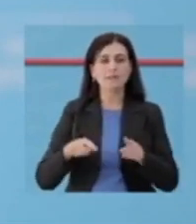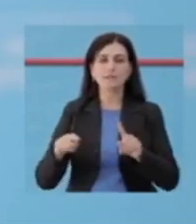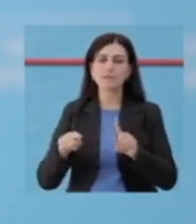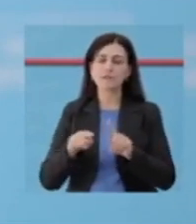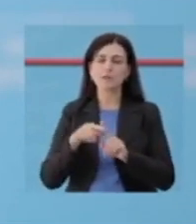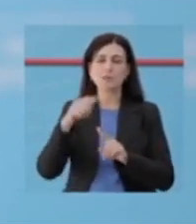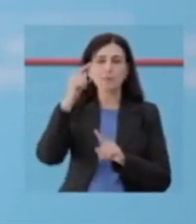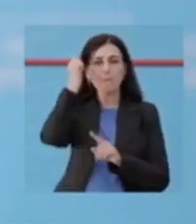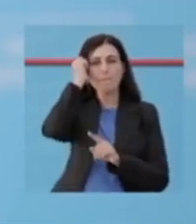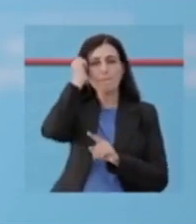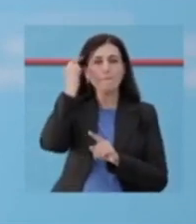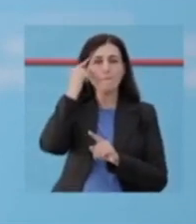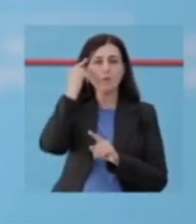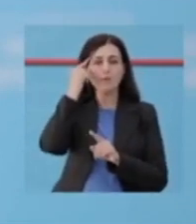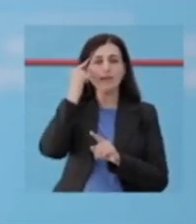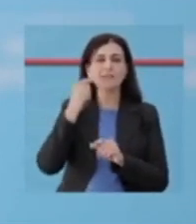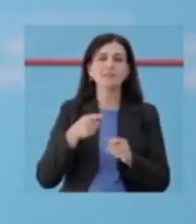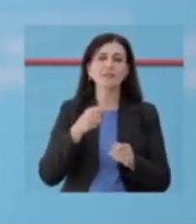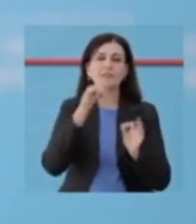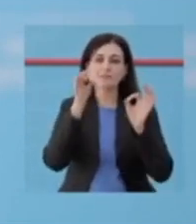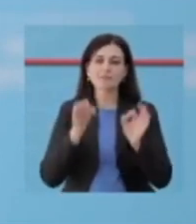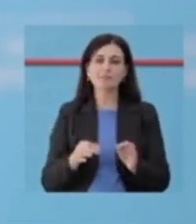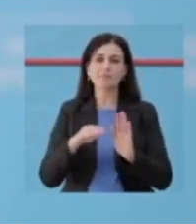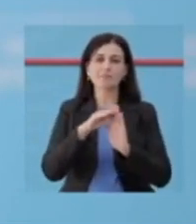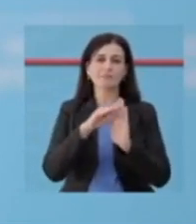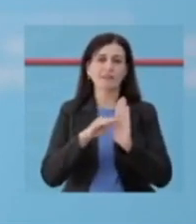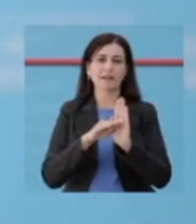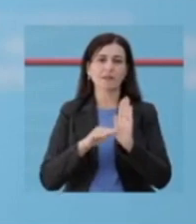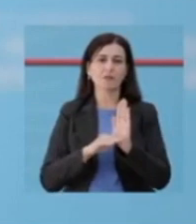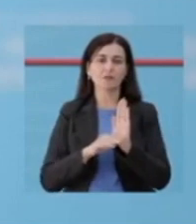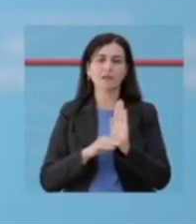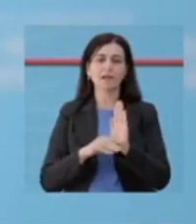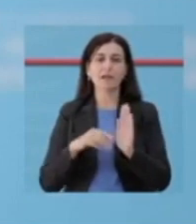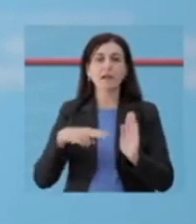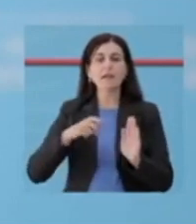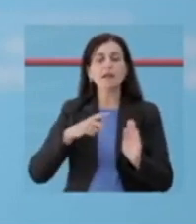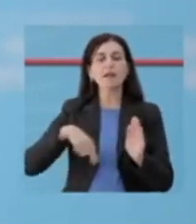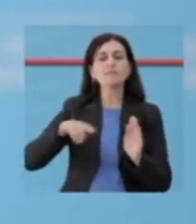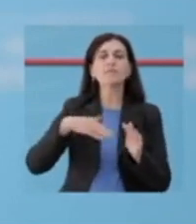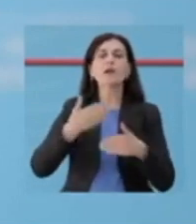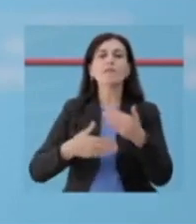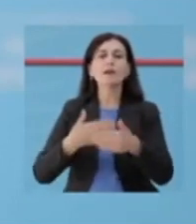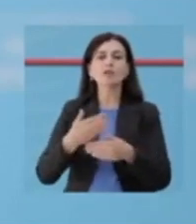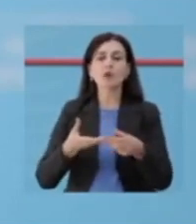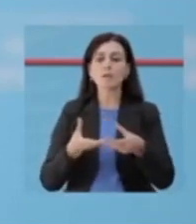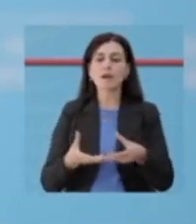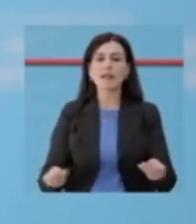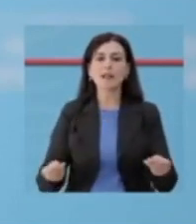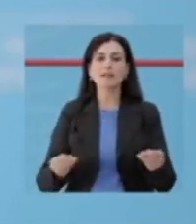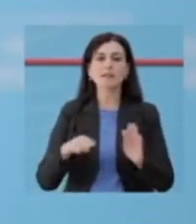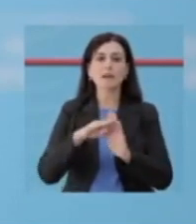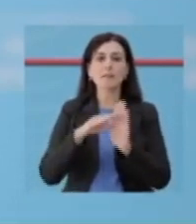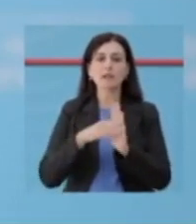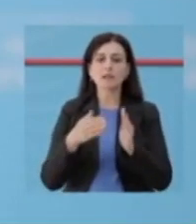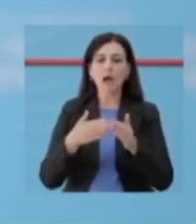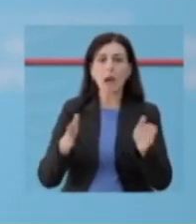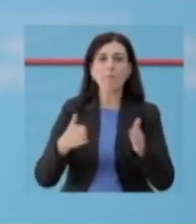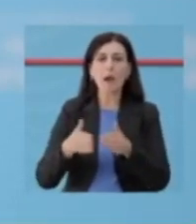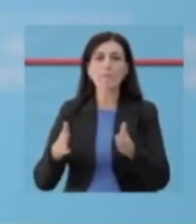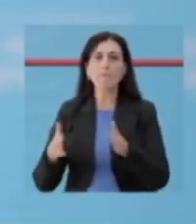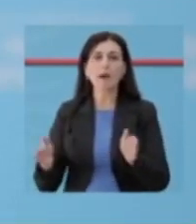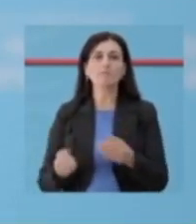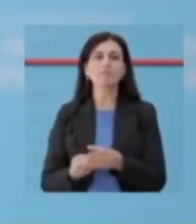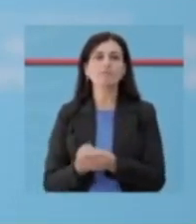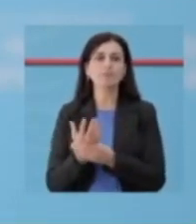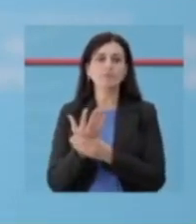ju lutëm respektoni protokollet rigorozisht. Ne do të vazhdojme lehtësimin e masave nëse dhe ju bashkojni në